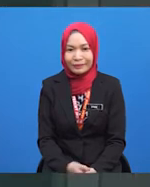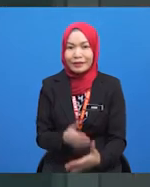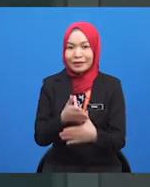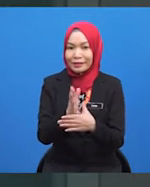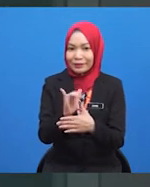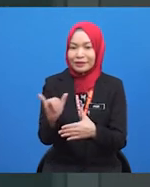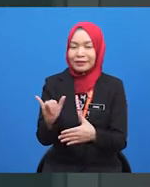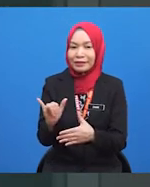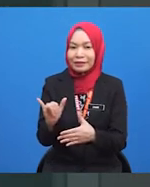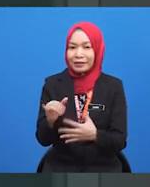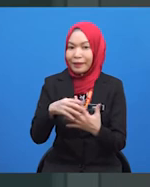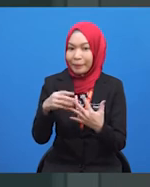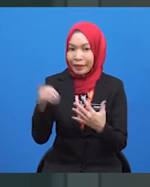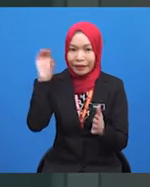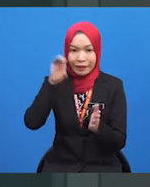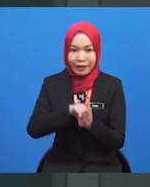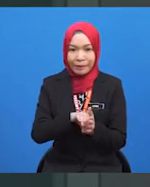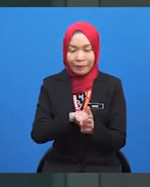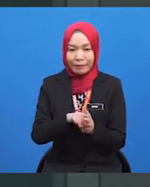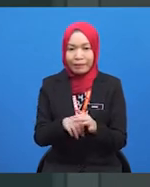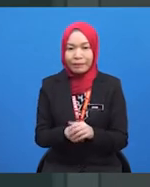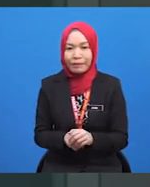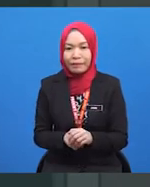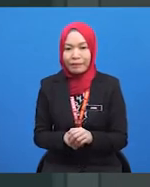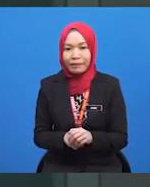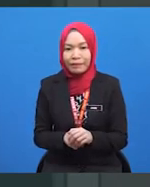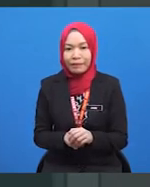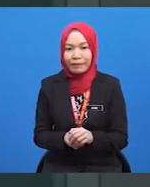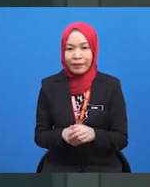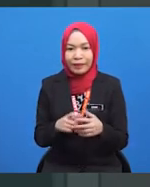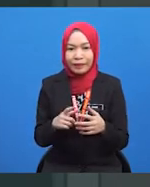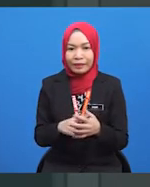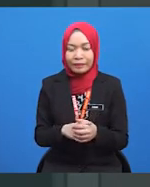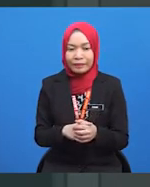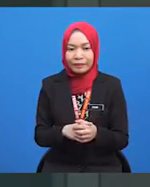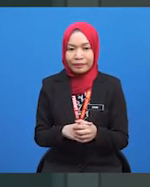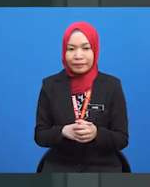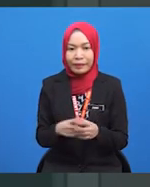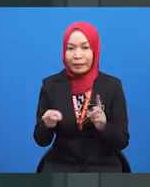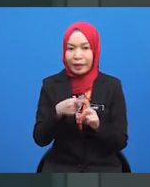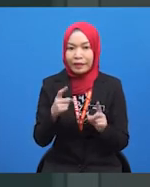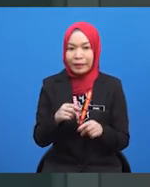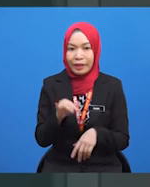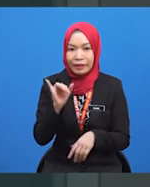Seterusnya, pilih gambar tambahan yang telah menjalani proses penyuntingan.